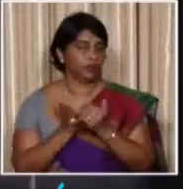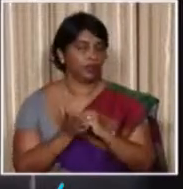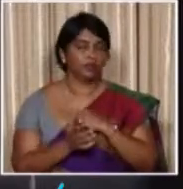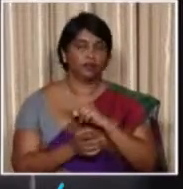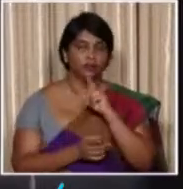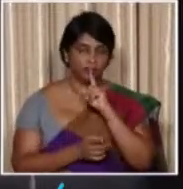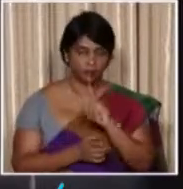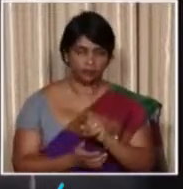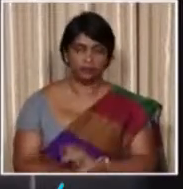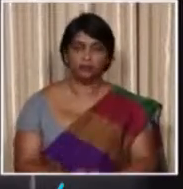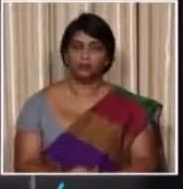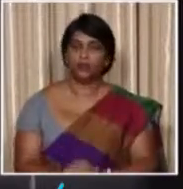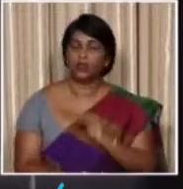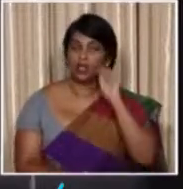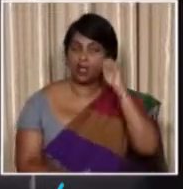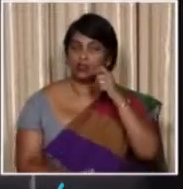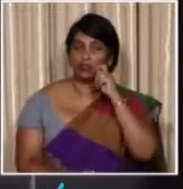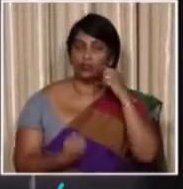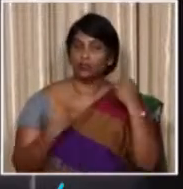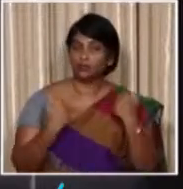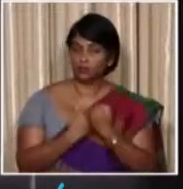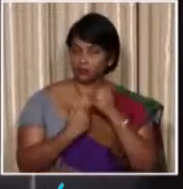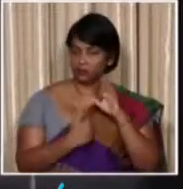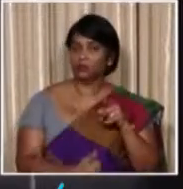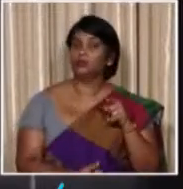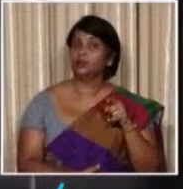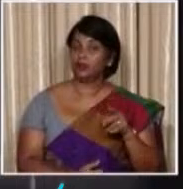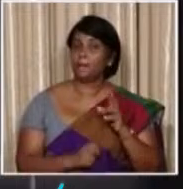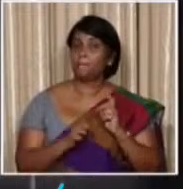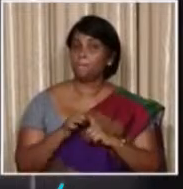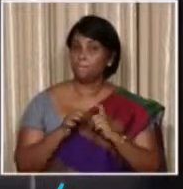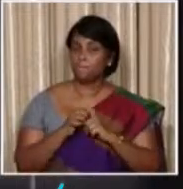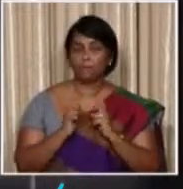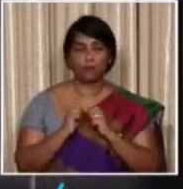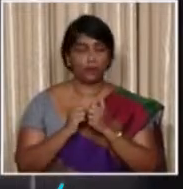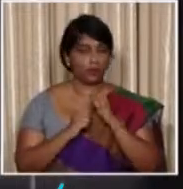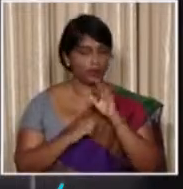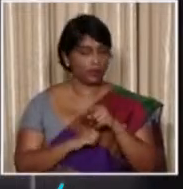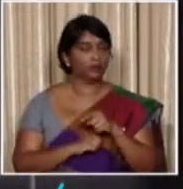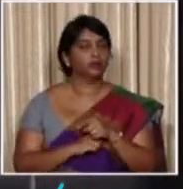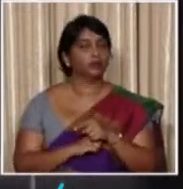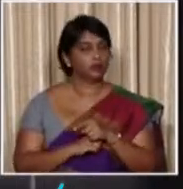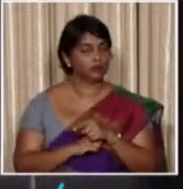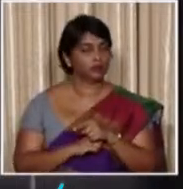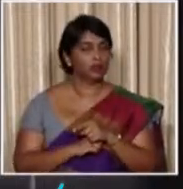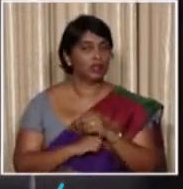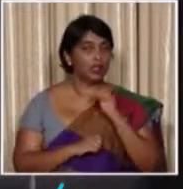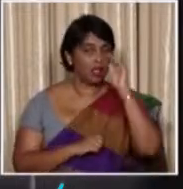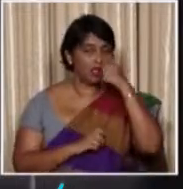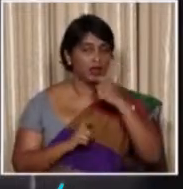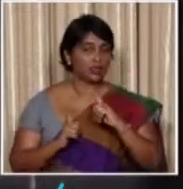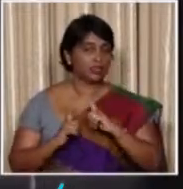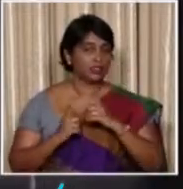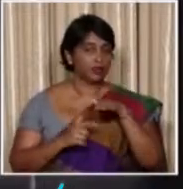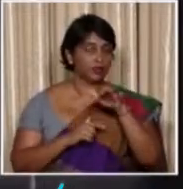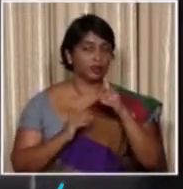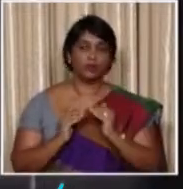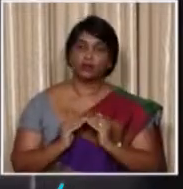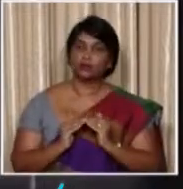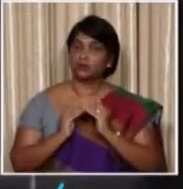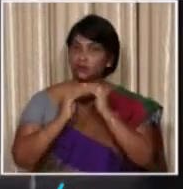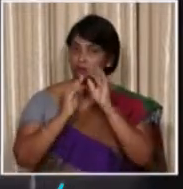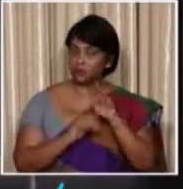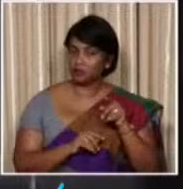කරනවා. අලිමිනිස් ගැටුම වෙත මෙම් ප්‍රශ්නය නිර්මාණය වෙලා තිබෙන්නේ අලි ජීවත් වුණ ප්‍රදේශ සංවර්ධනය වීම